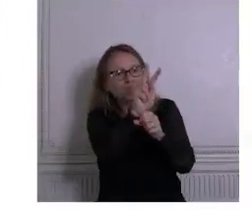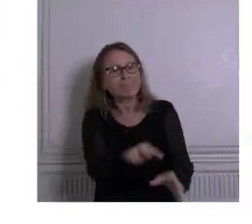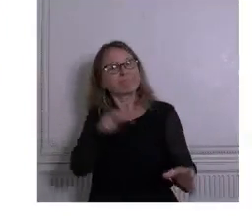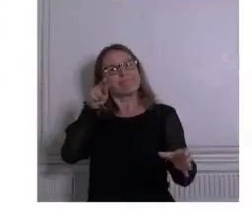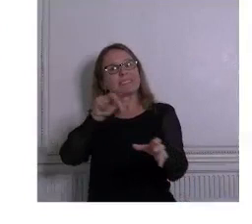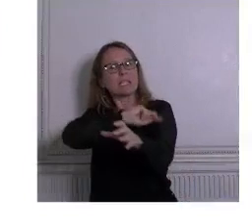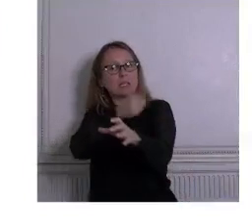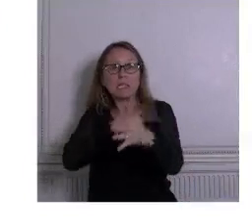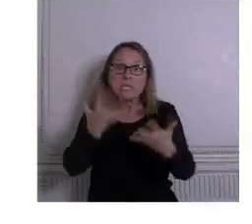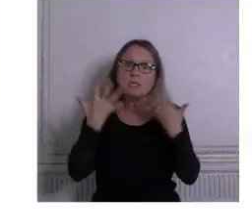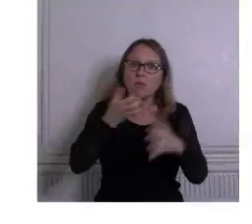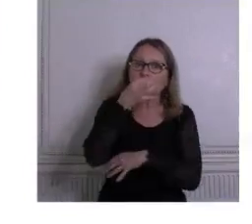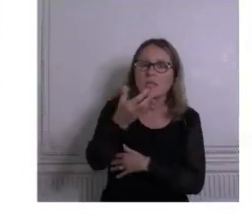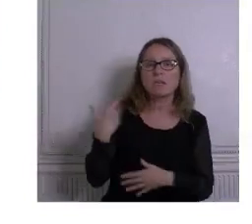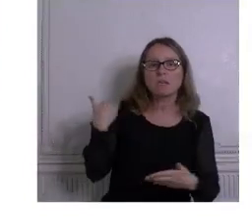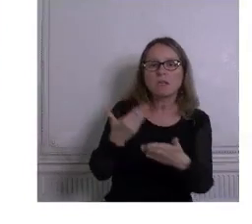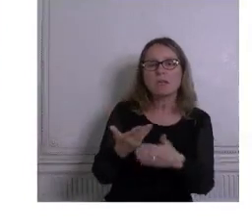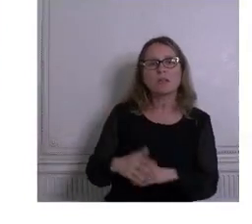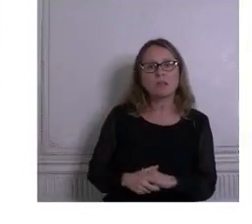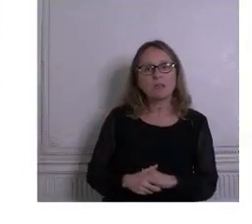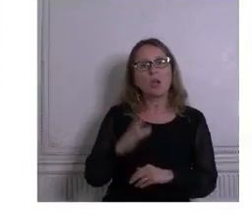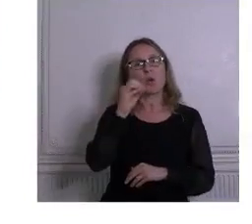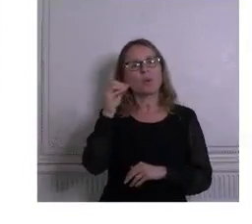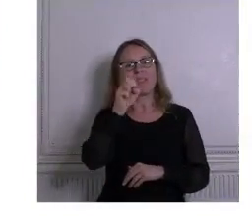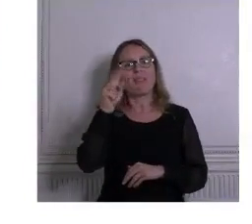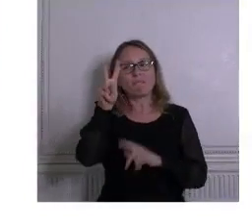propositions. Rien n'a été fait.